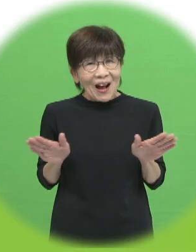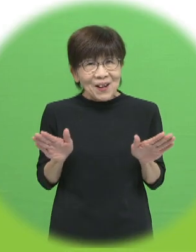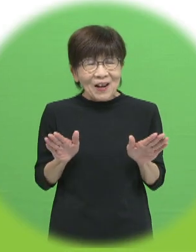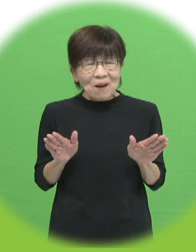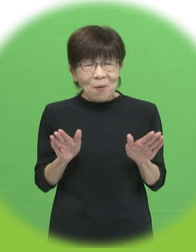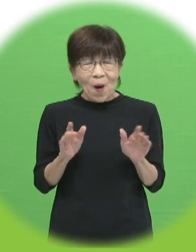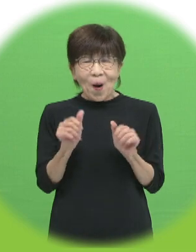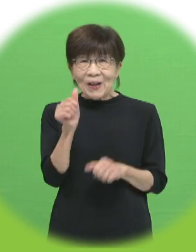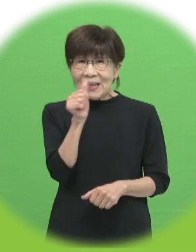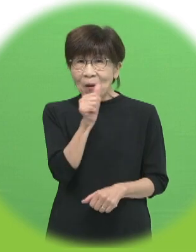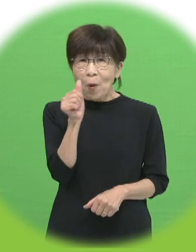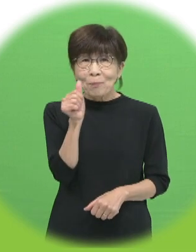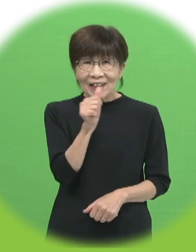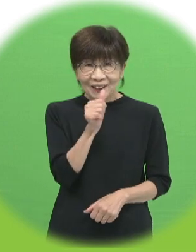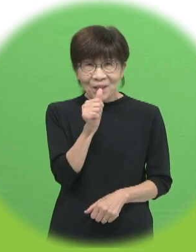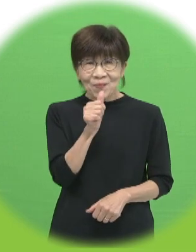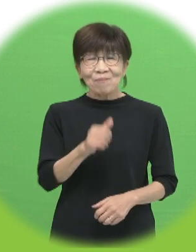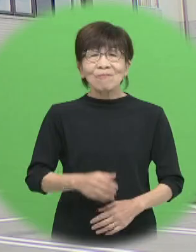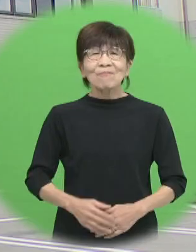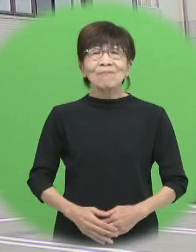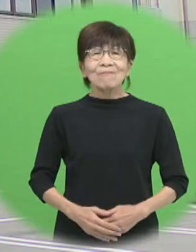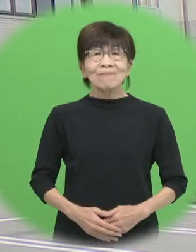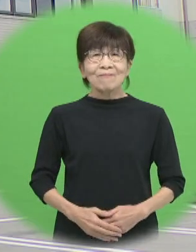インフォメーション。